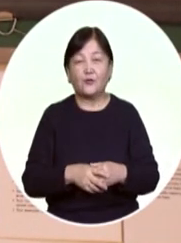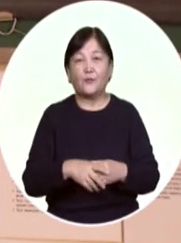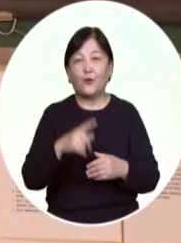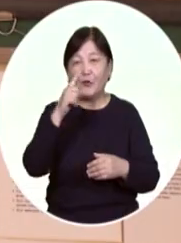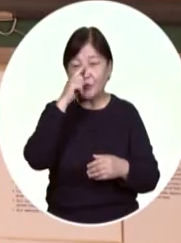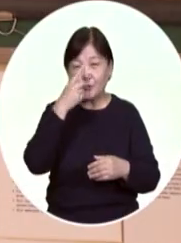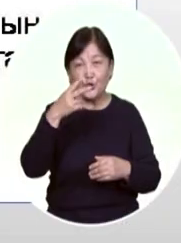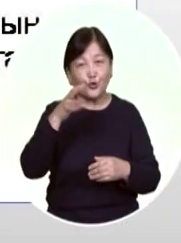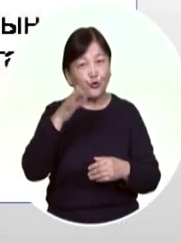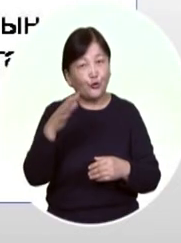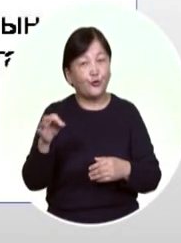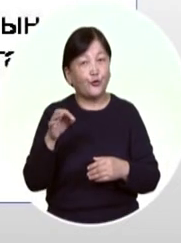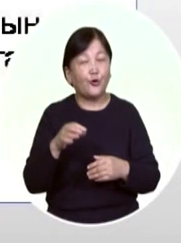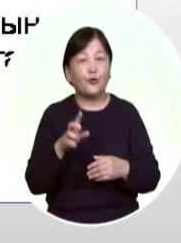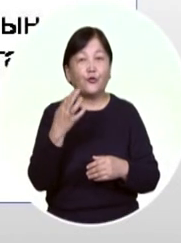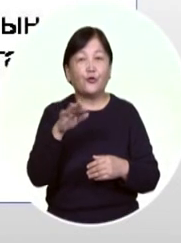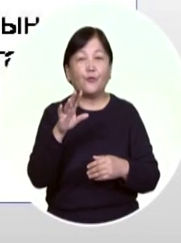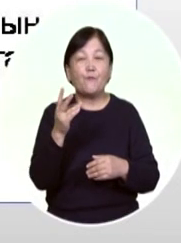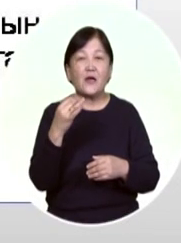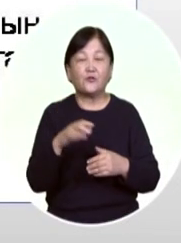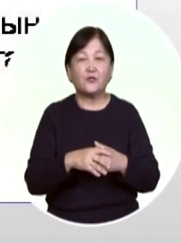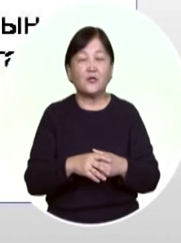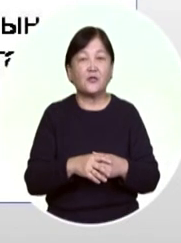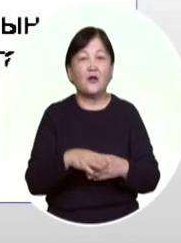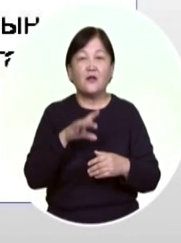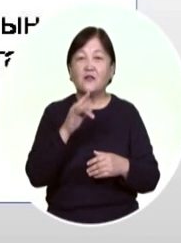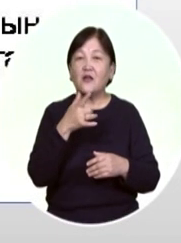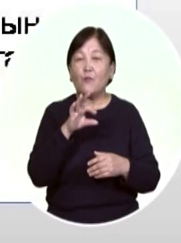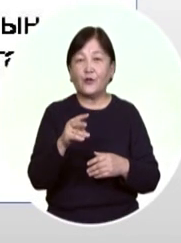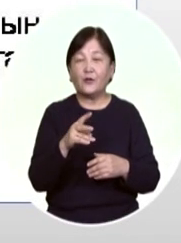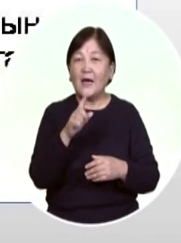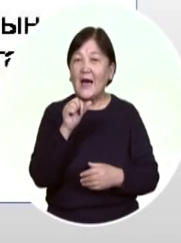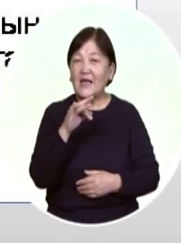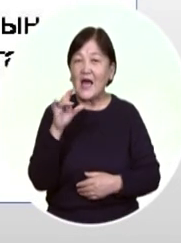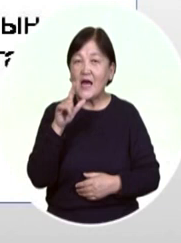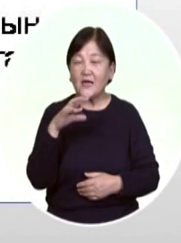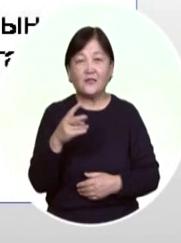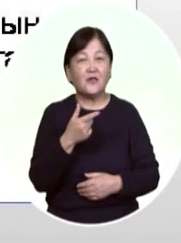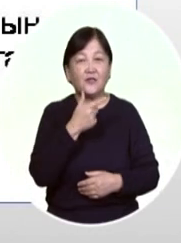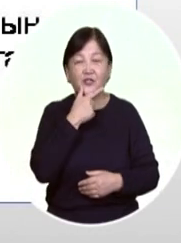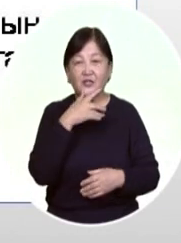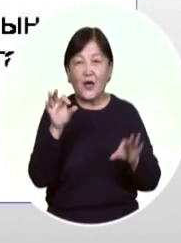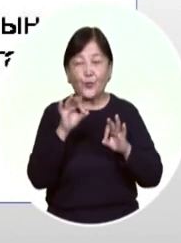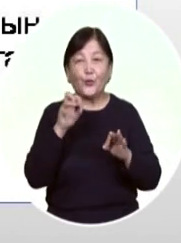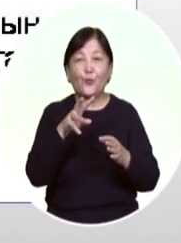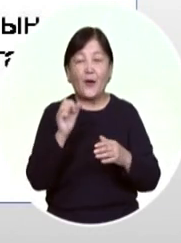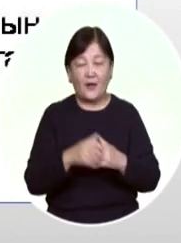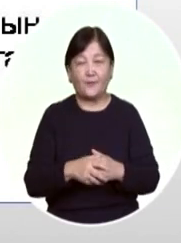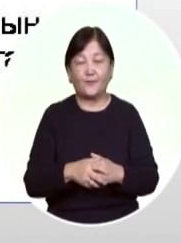комитерийн нөлөөнд байсан учраас тэр болгон хараахан чадаагүй юм аа. Тэгвэл одоо бүгд найрамд Монгол ард